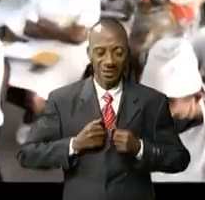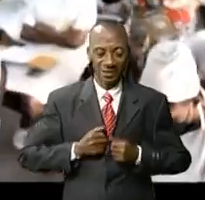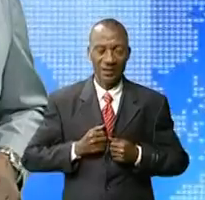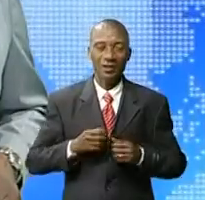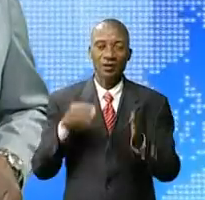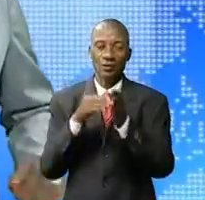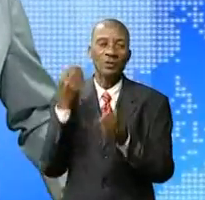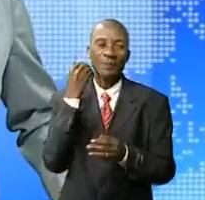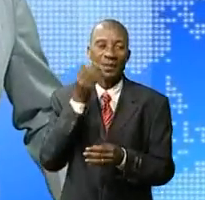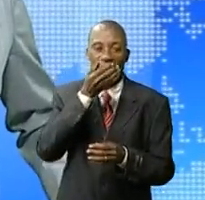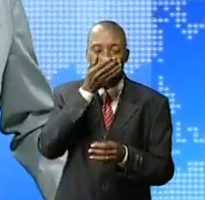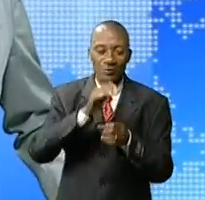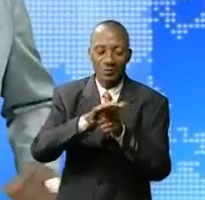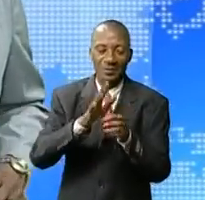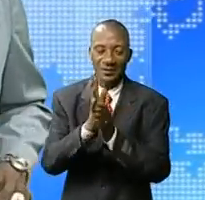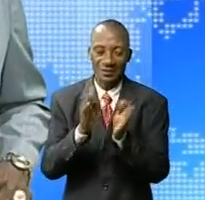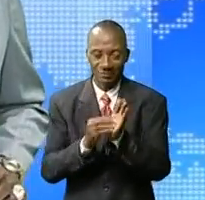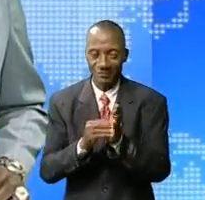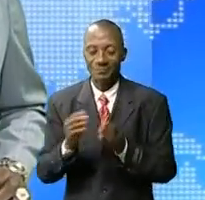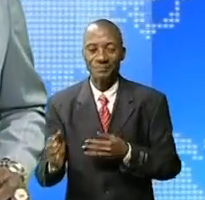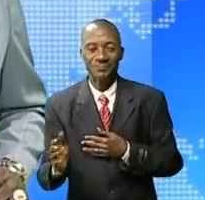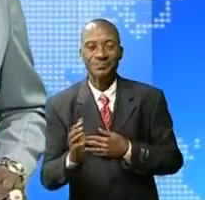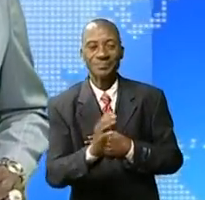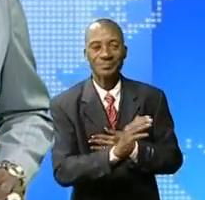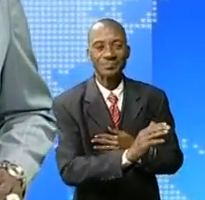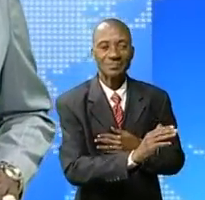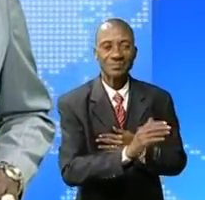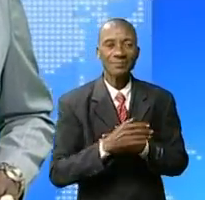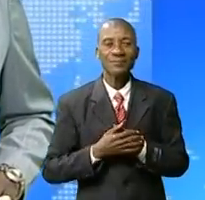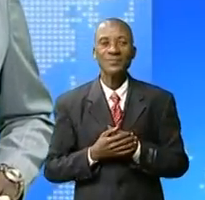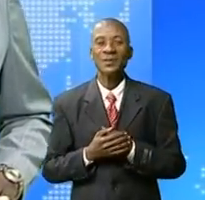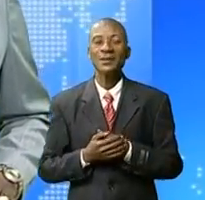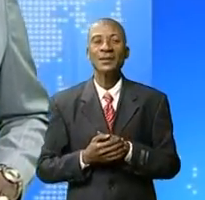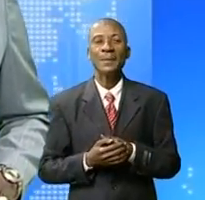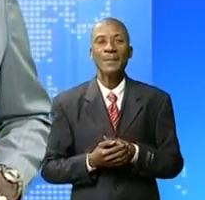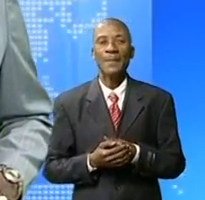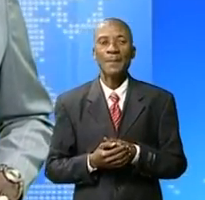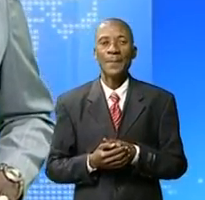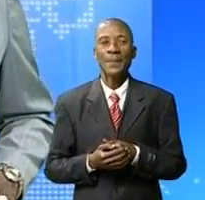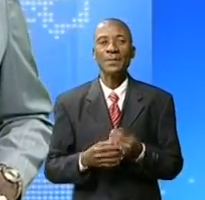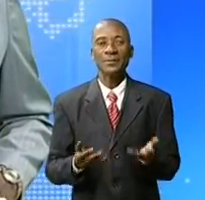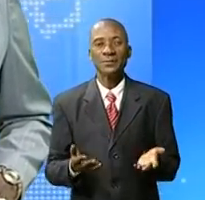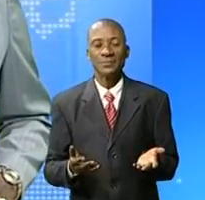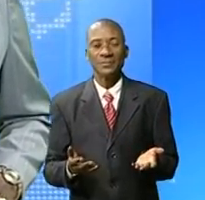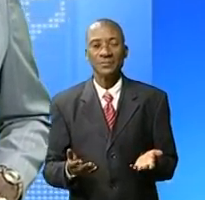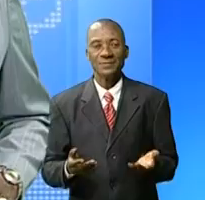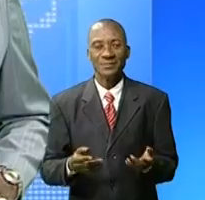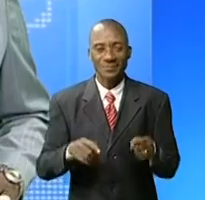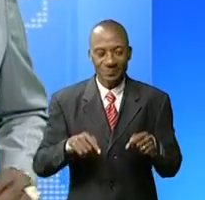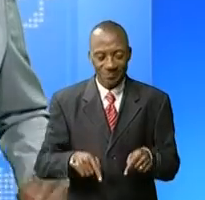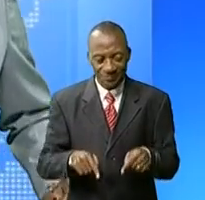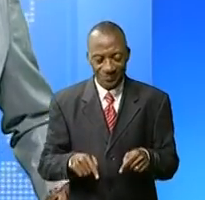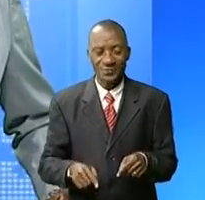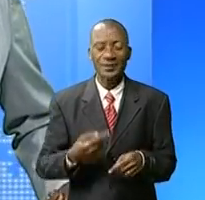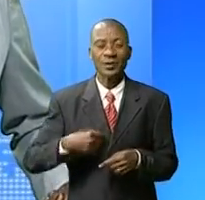Covid-19. Je disais donc, réunion mixte, ministère de la Recherche scientifique et innovation technologique avec le